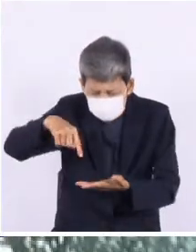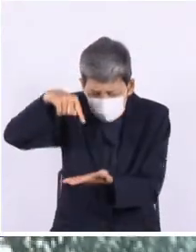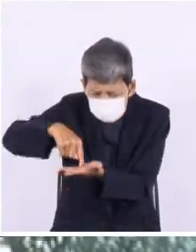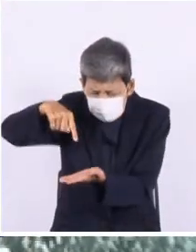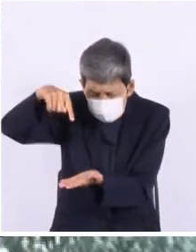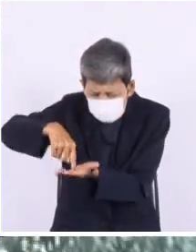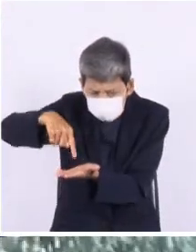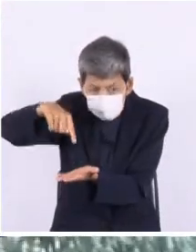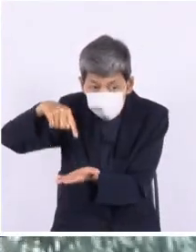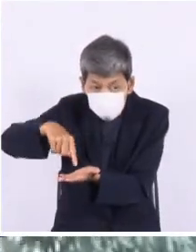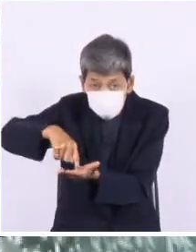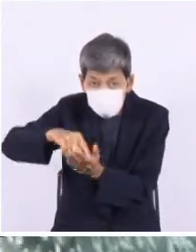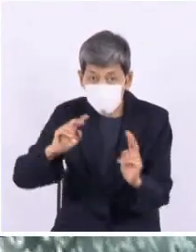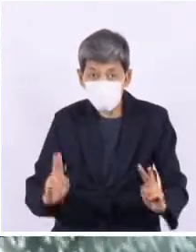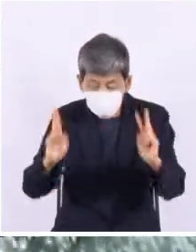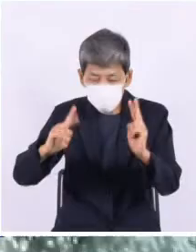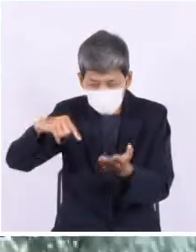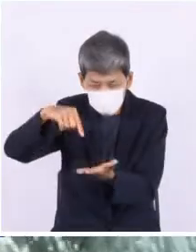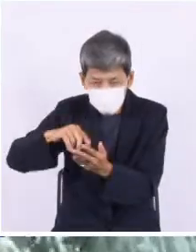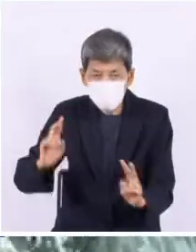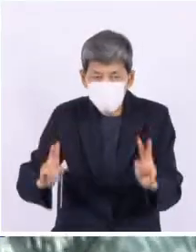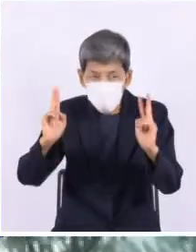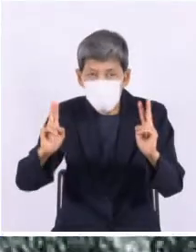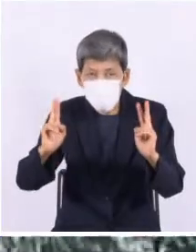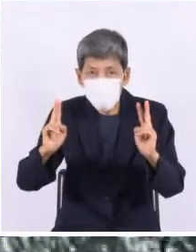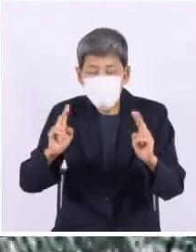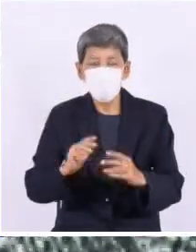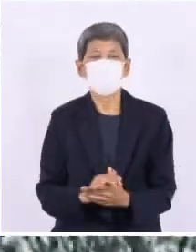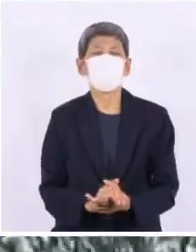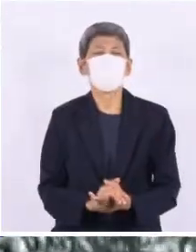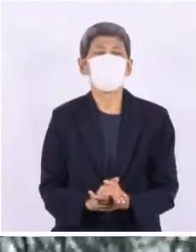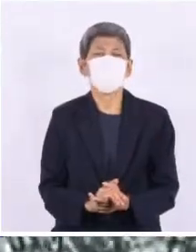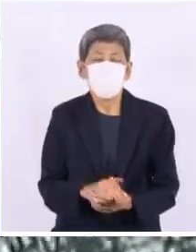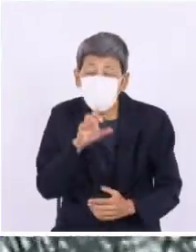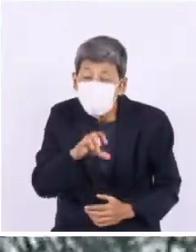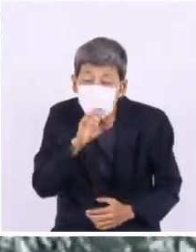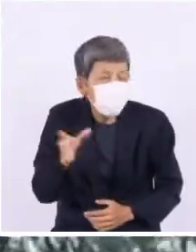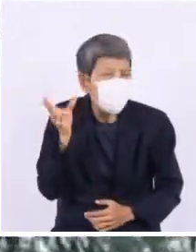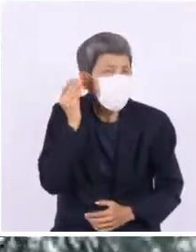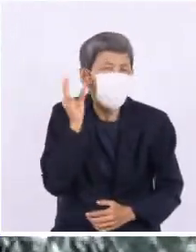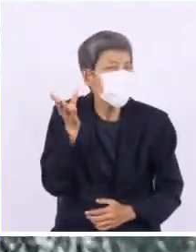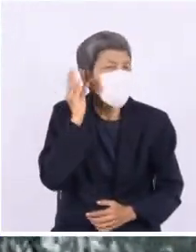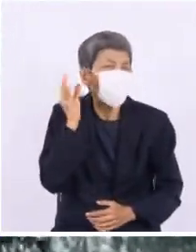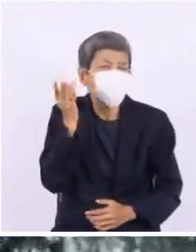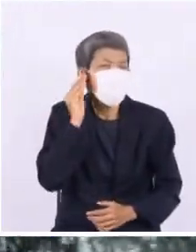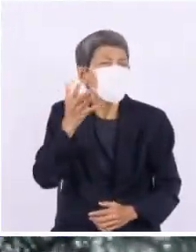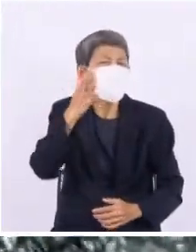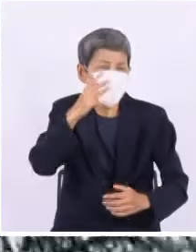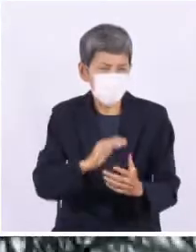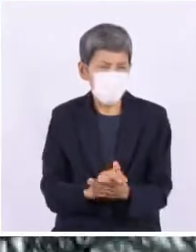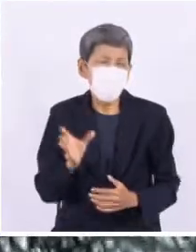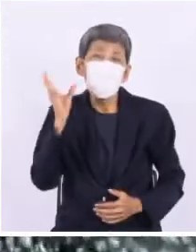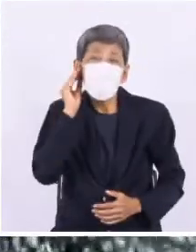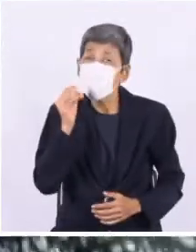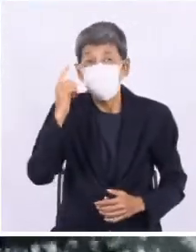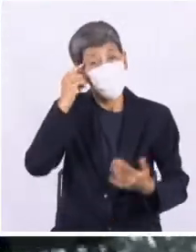ถ้ากดตรงนี้นะหนูออกมาได้เลยลูกเร็ว แล้วเด็กจะได้ยินไหมเนี่ย ไม่ได้ยิน ค่ะหรืออาจจะได้ยินแต่ด้ว